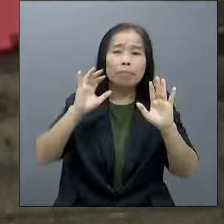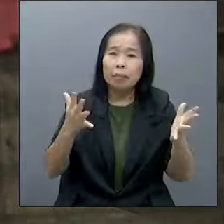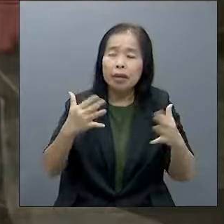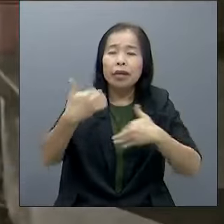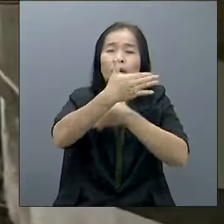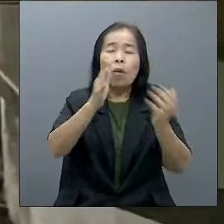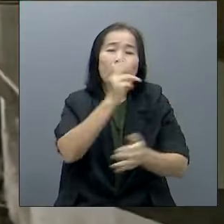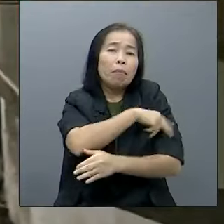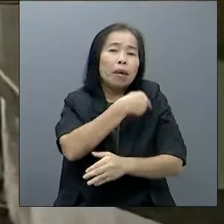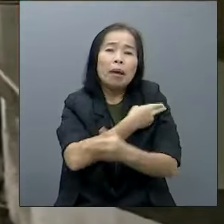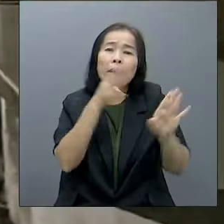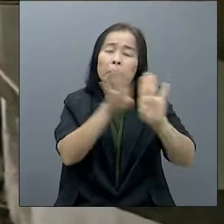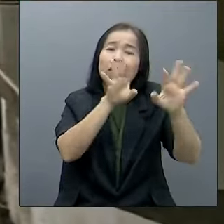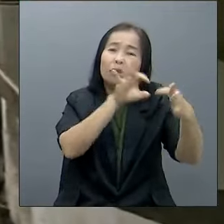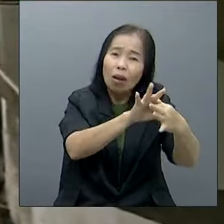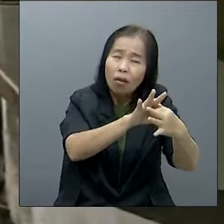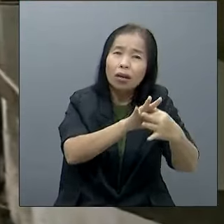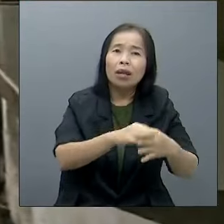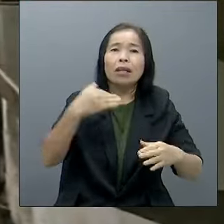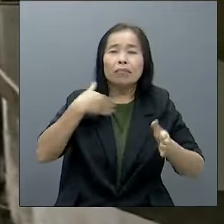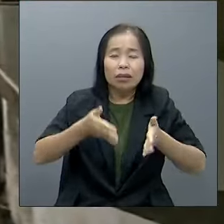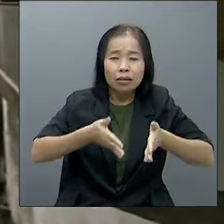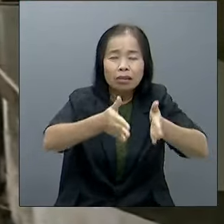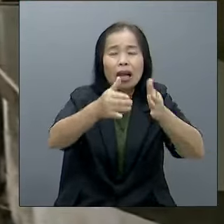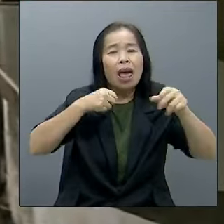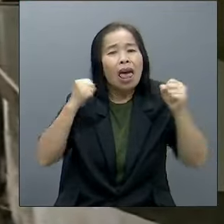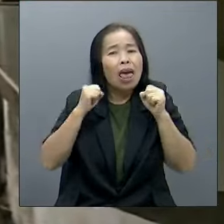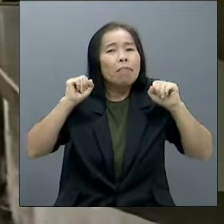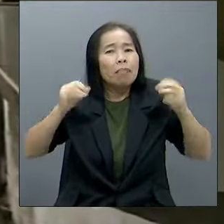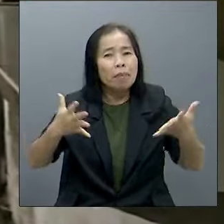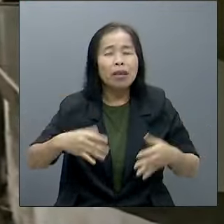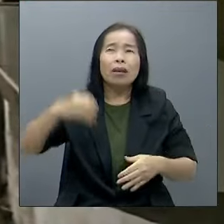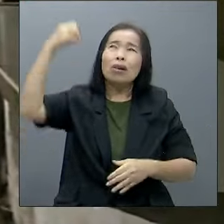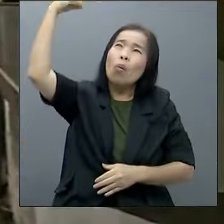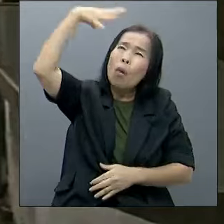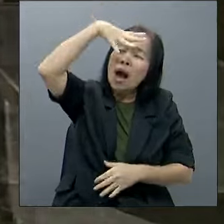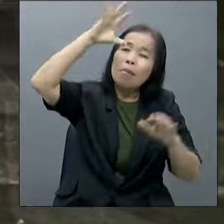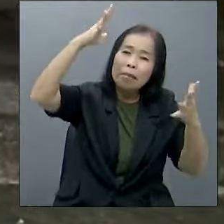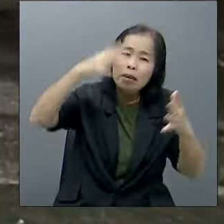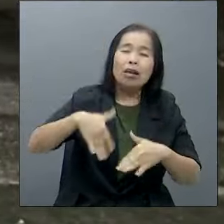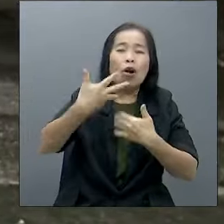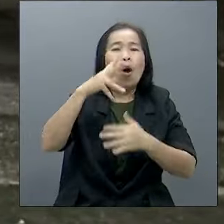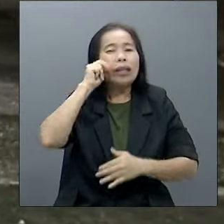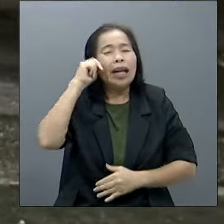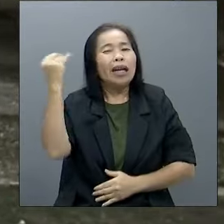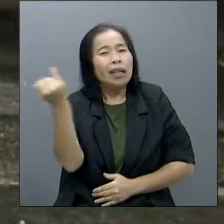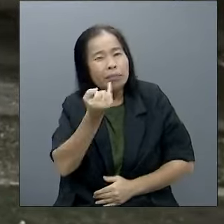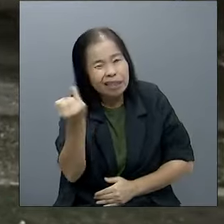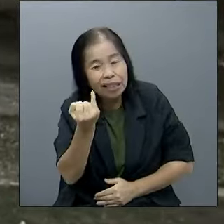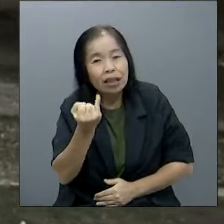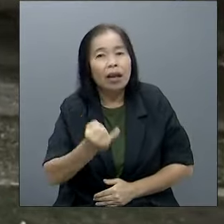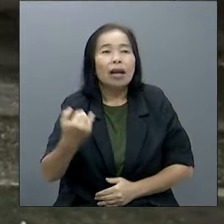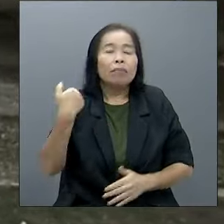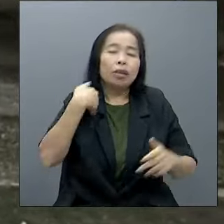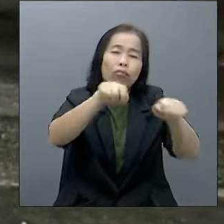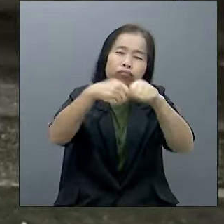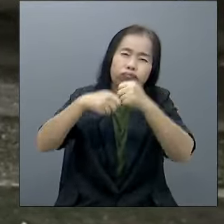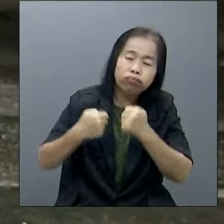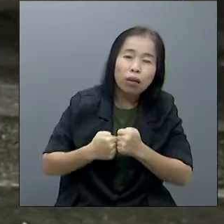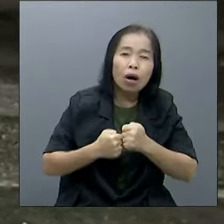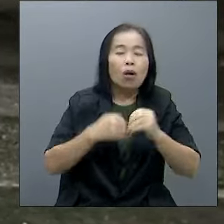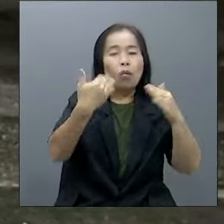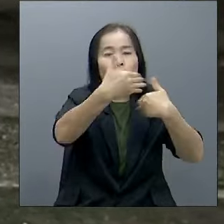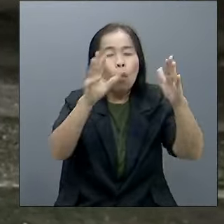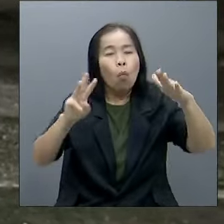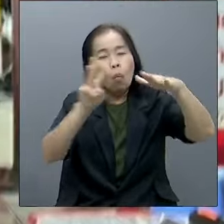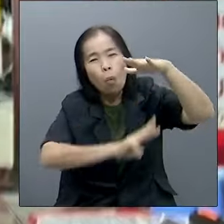าลก็ไม่เปิดชาญชลาก็ไม่มแร แงสว่างก็น้อยมาก ห้องน้ำก็ไม่ดีพื้ที่ร้างมีเยอะ กระทั่งมีคนบุก